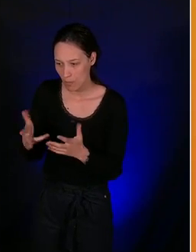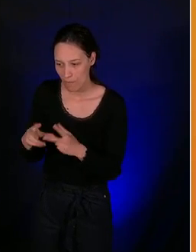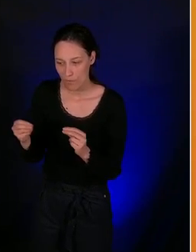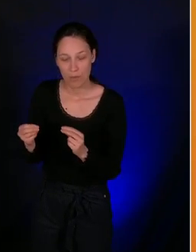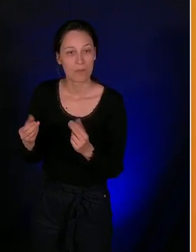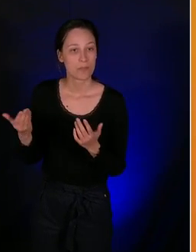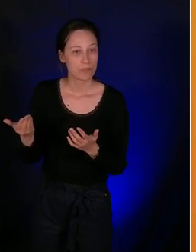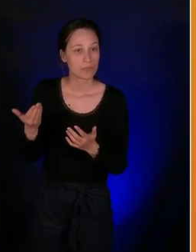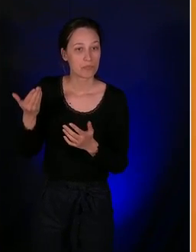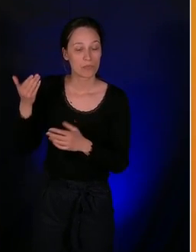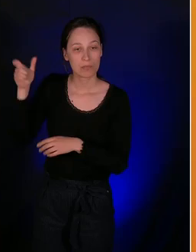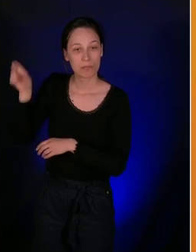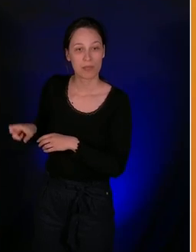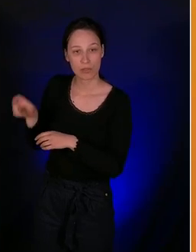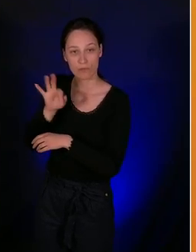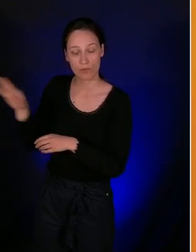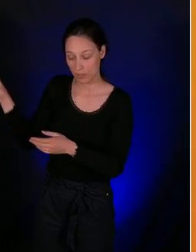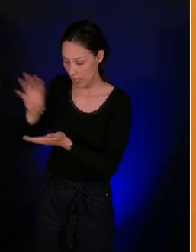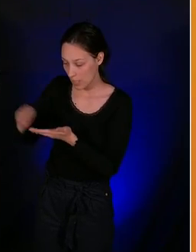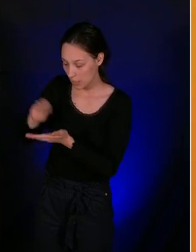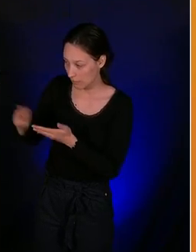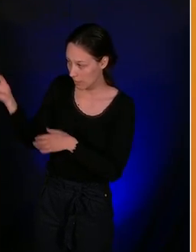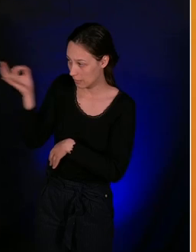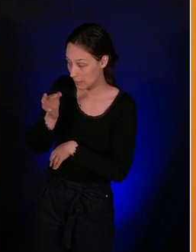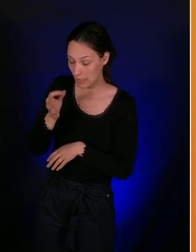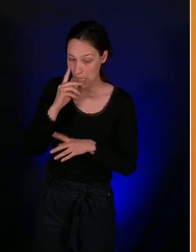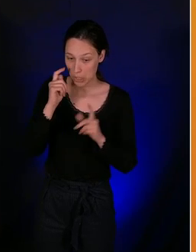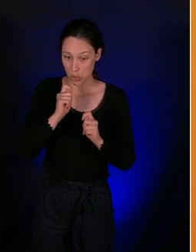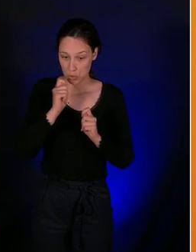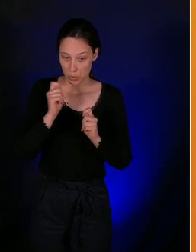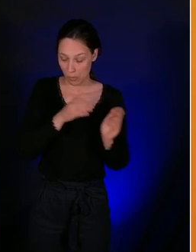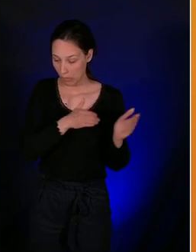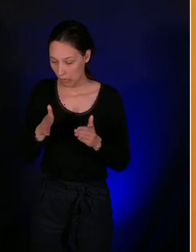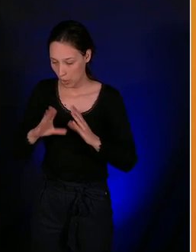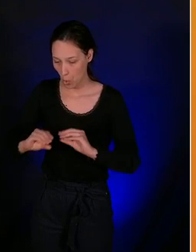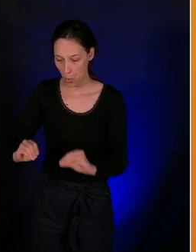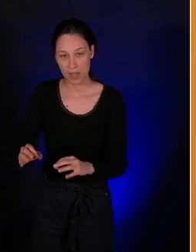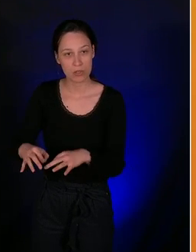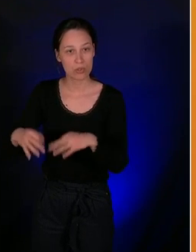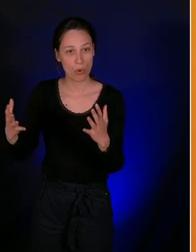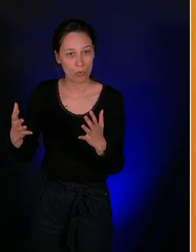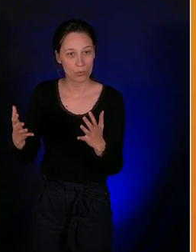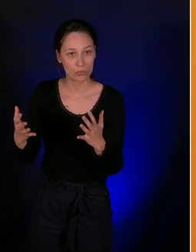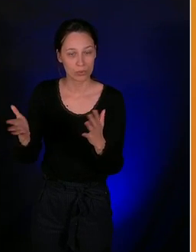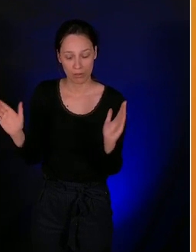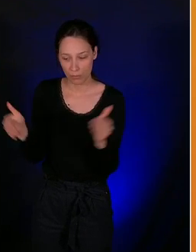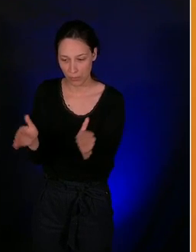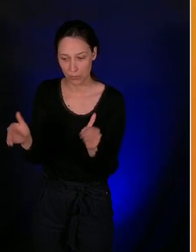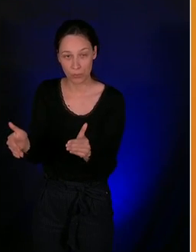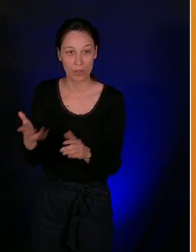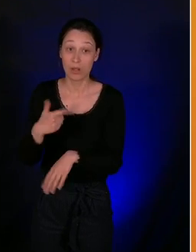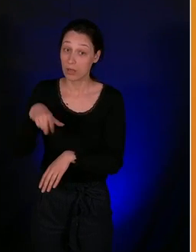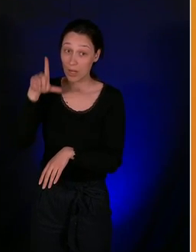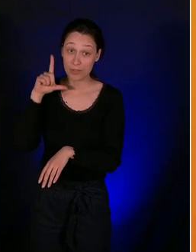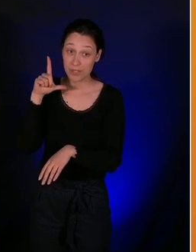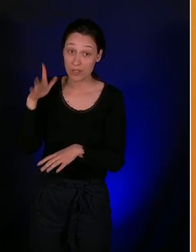Sartre, je crois que vous méprisez un peu trop le concret. Le spectacle de lundi a été pathétique. Ce